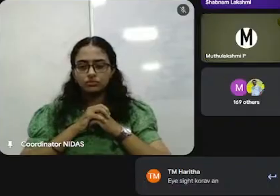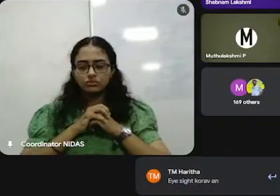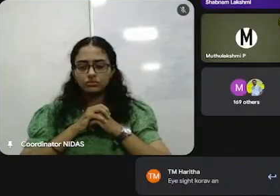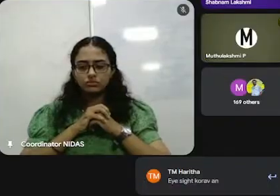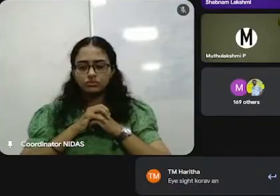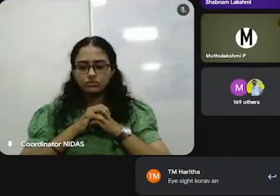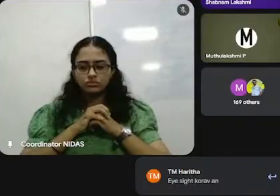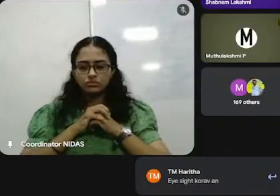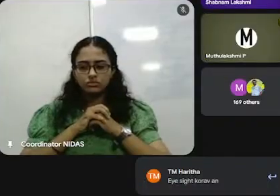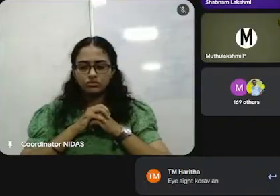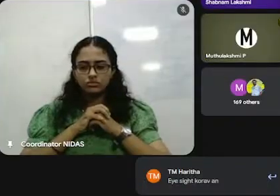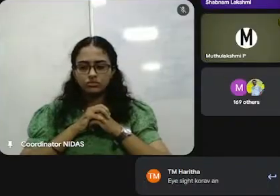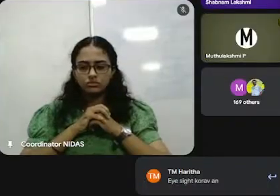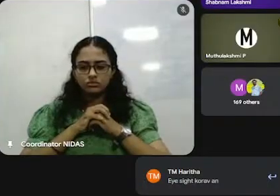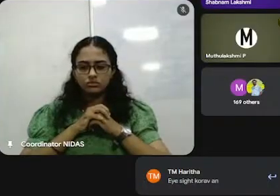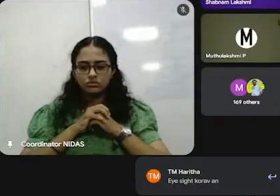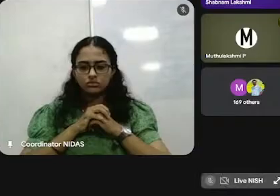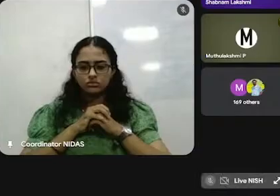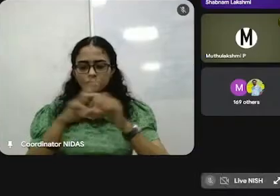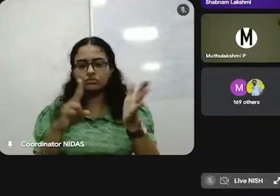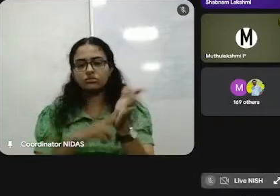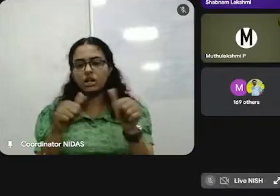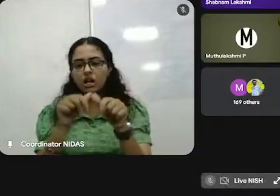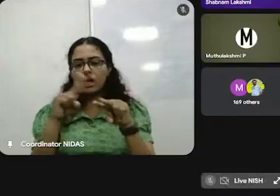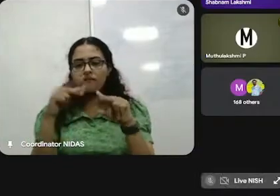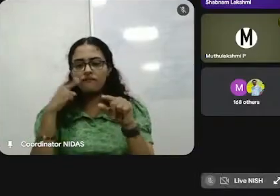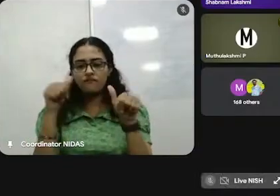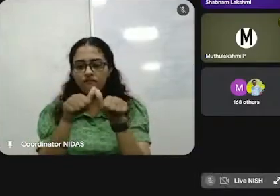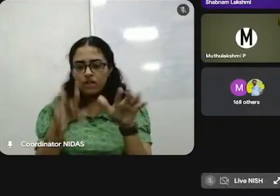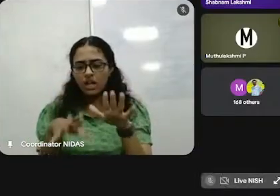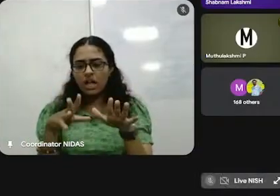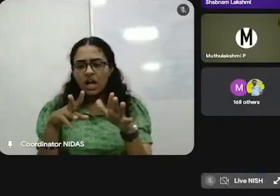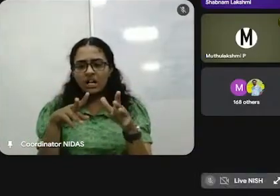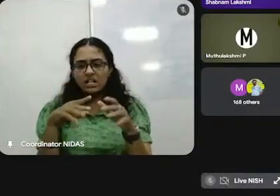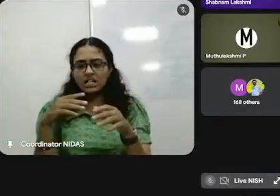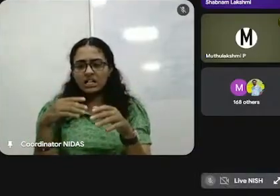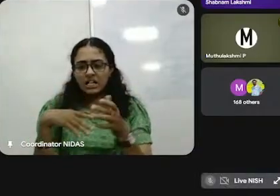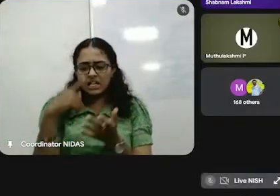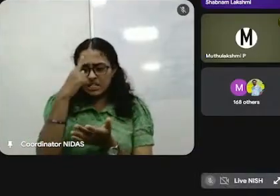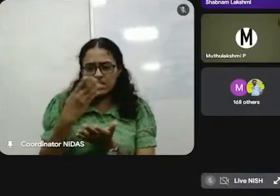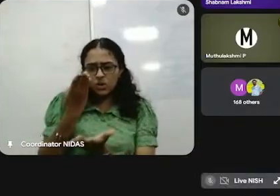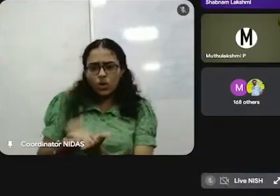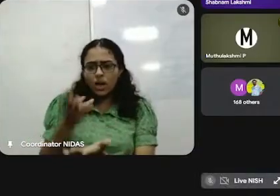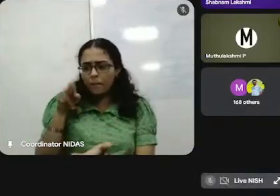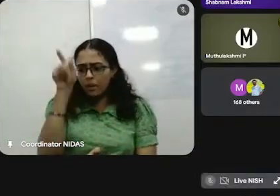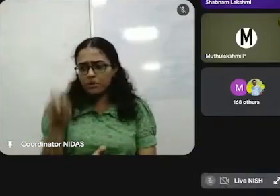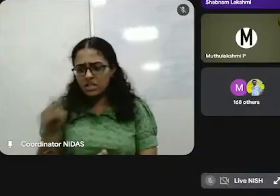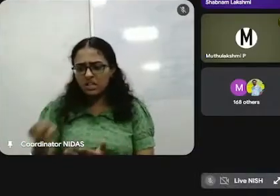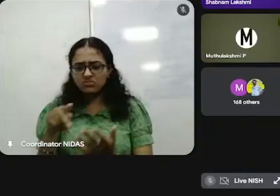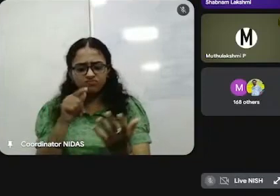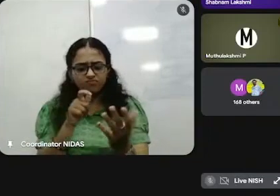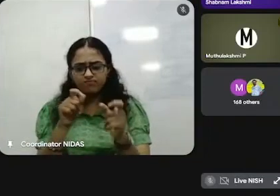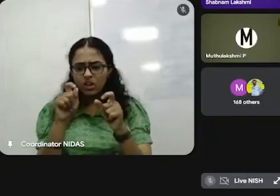നമുക്ക് ചാറ്റ് ബോക്സിൽ ഒരു ചോദ്യം വന്നിരുന്നു. നാഫിയാണ് ചോദിച്ചിട്ടുള്ളത്. സ്ട്രോക്ക് വന്ന ഒരാൾക്ക് അക്ഷരങ്ങളൊക്കെ ഐഡന്റിഫൈ ചെയ്യാൻ കഴിയുന്നുണ്ട്, പക്ഷെ പൂർണ്ണമായി വായിക്കാൻ